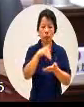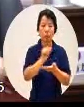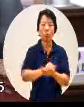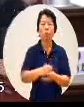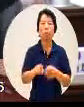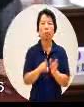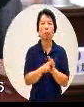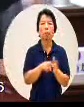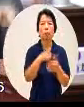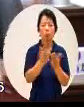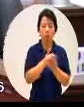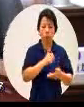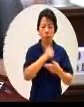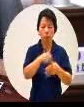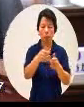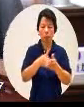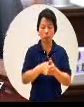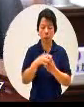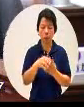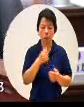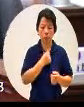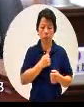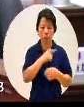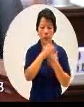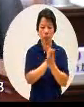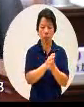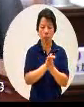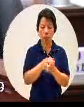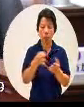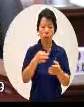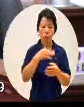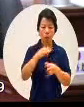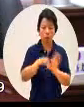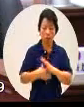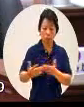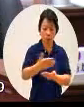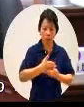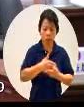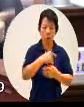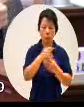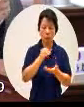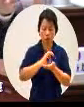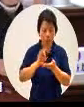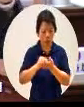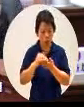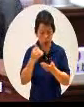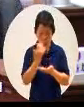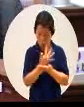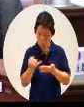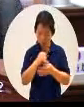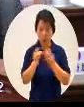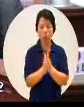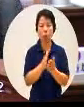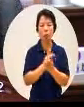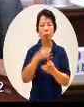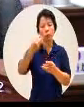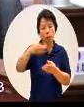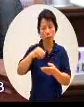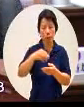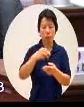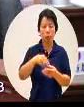我的建議要先確定稅入規模再來決定稅出規模在做這個主張之前